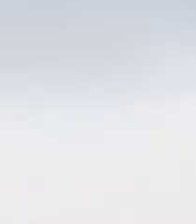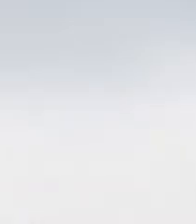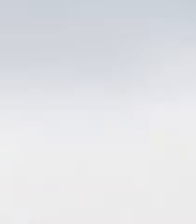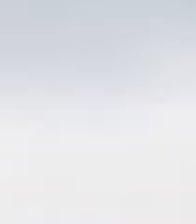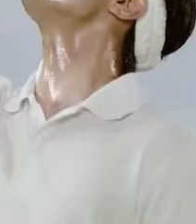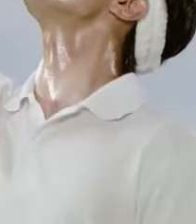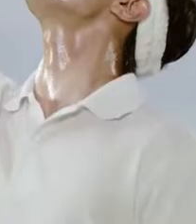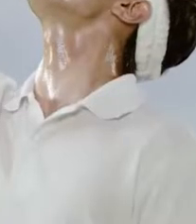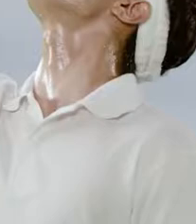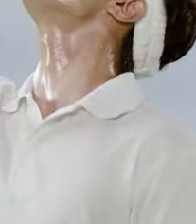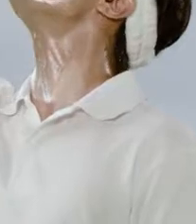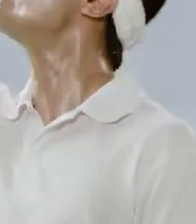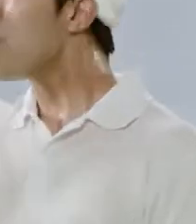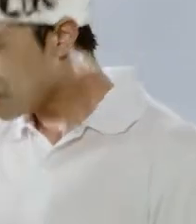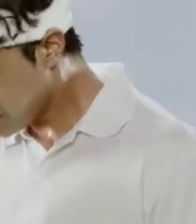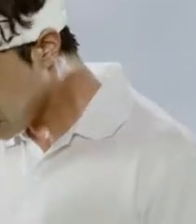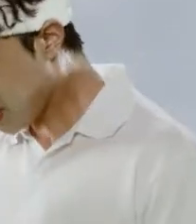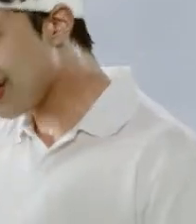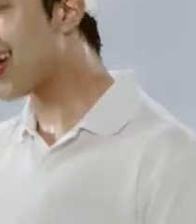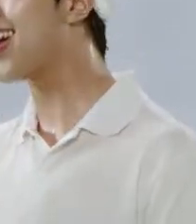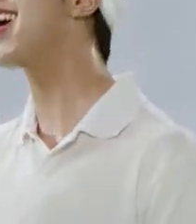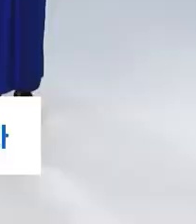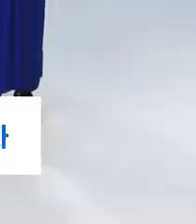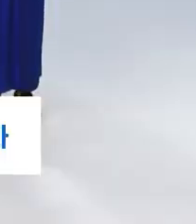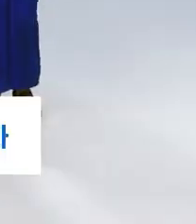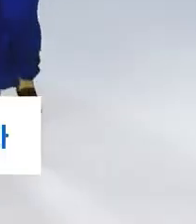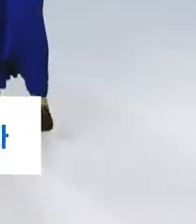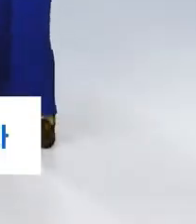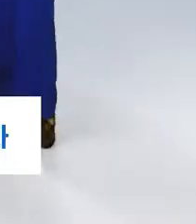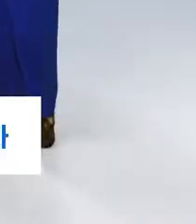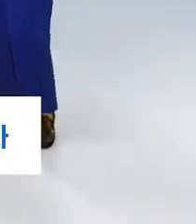보충하세요. 수분 보충이 필요한 대한민국.